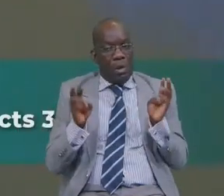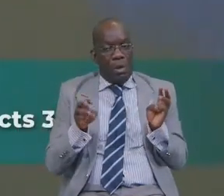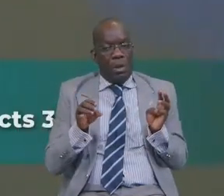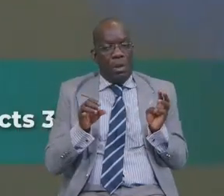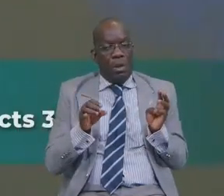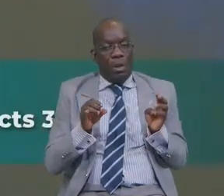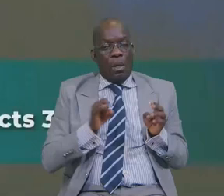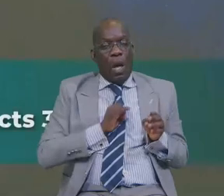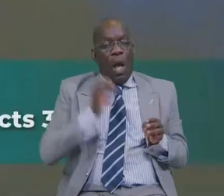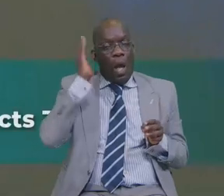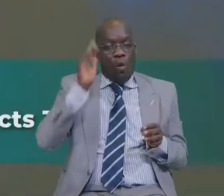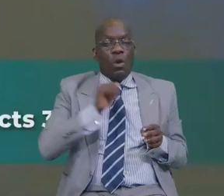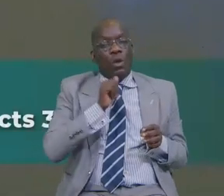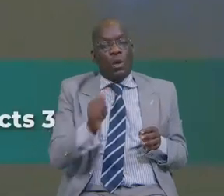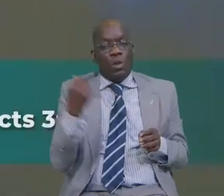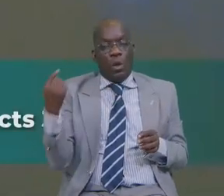Et normalement,